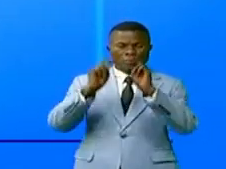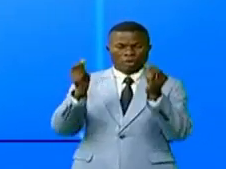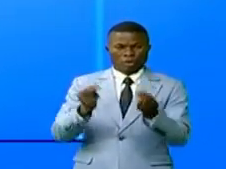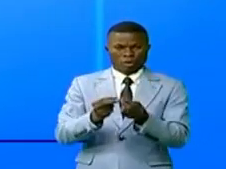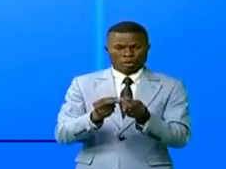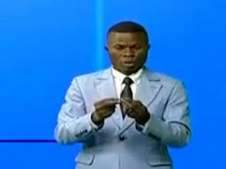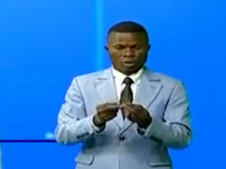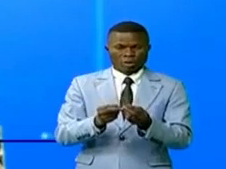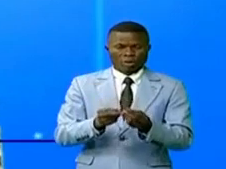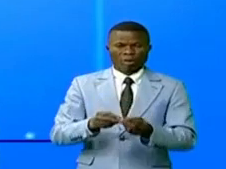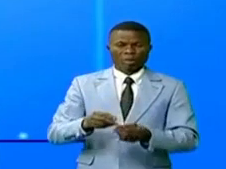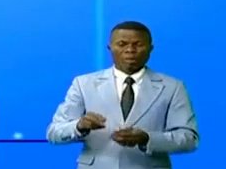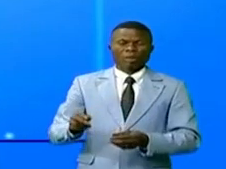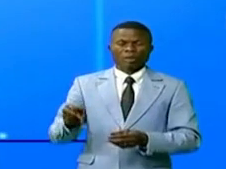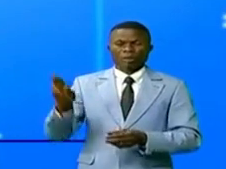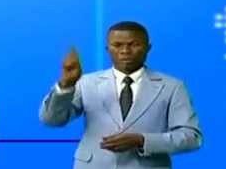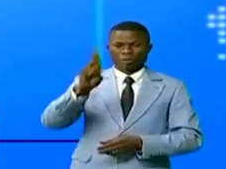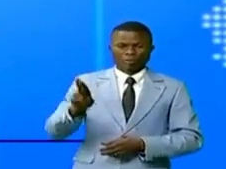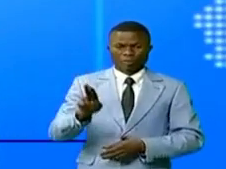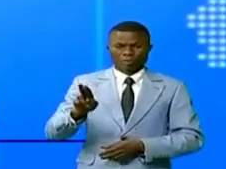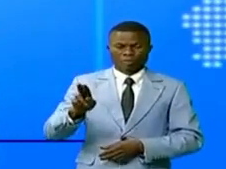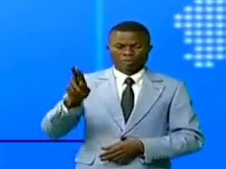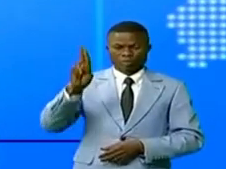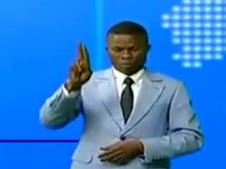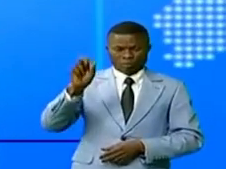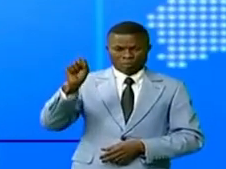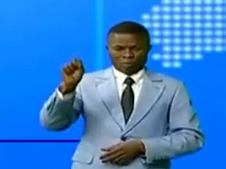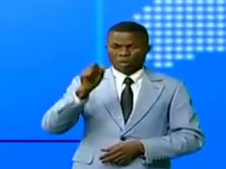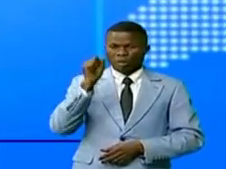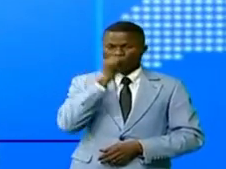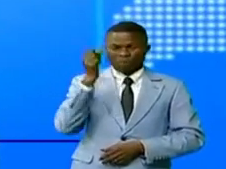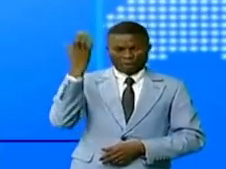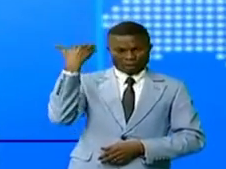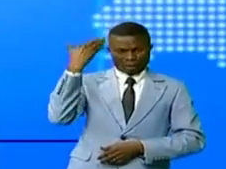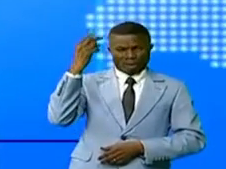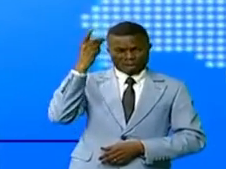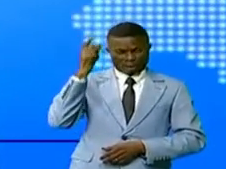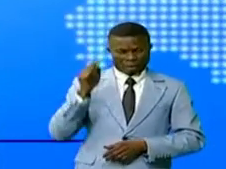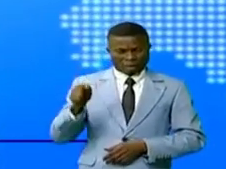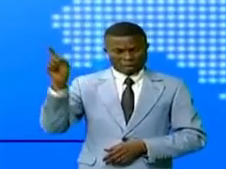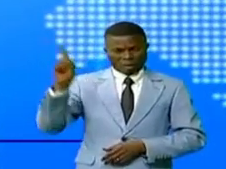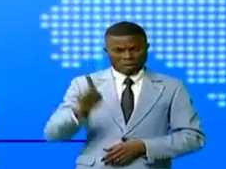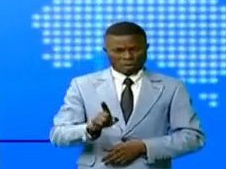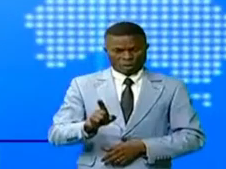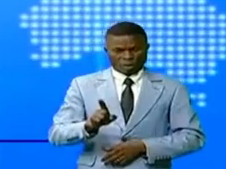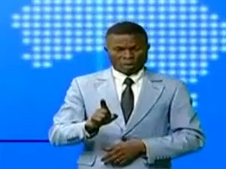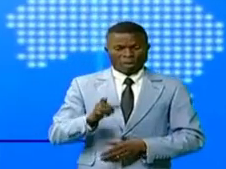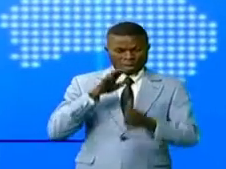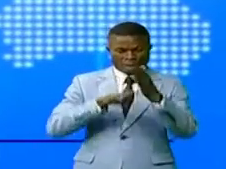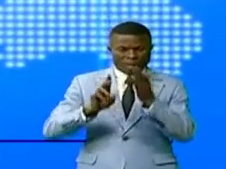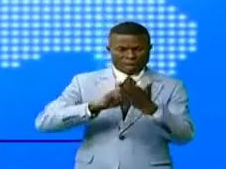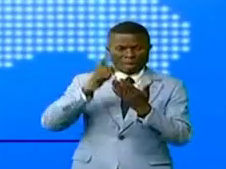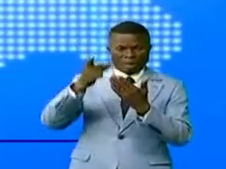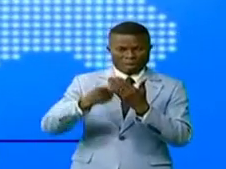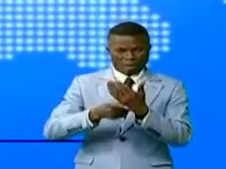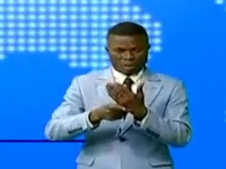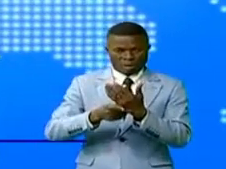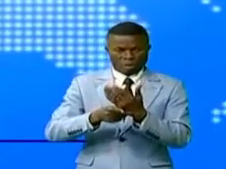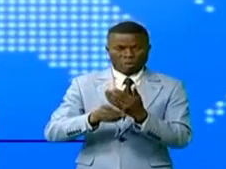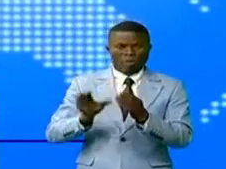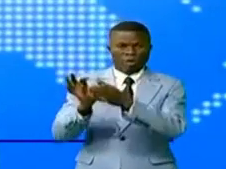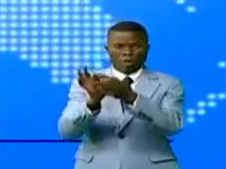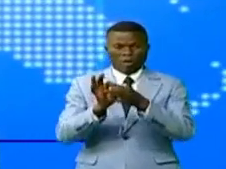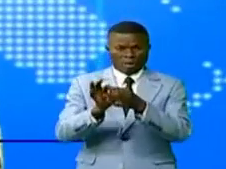la Russie ont livré un concert le week-end dernier à Kinshasa, ce qui rentre dans le cadre de la